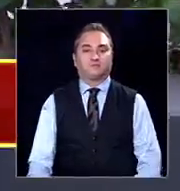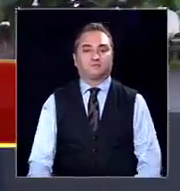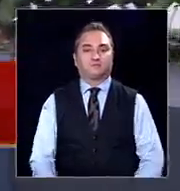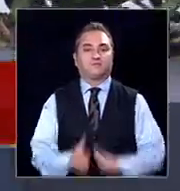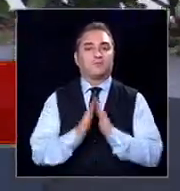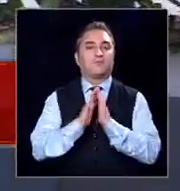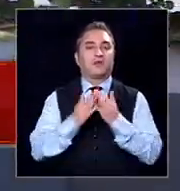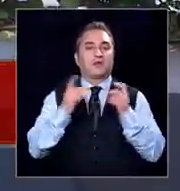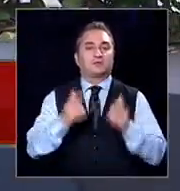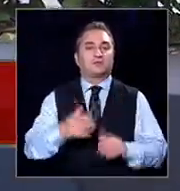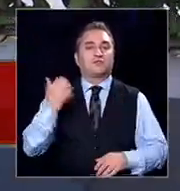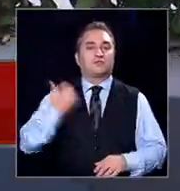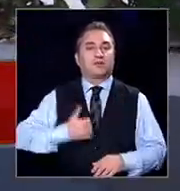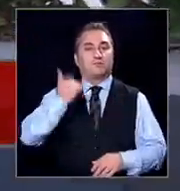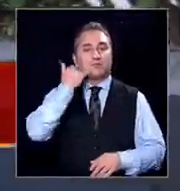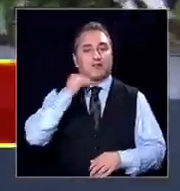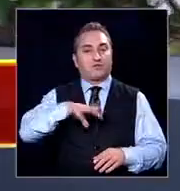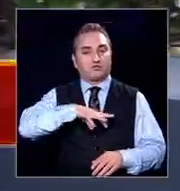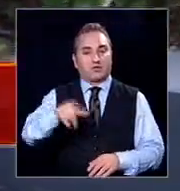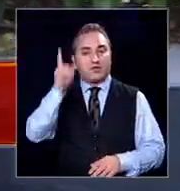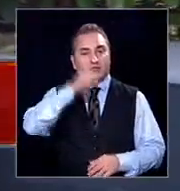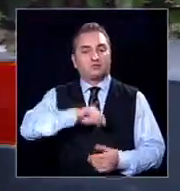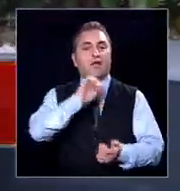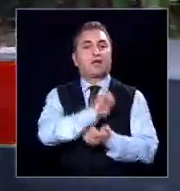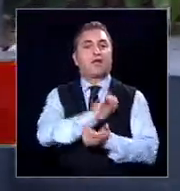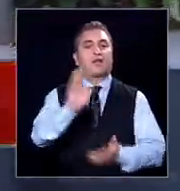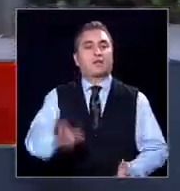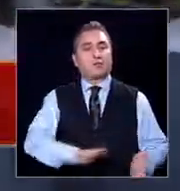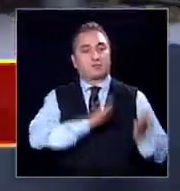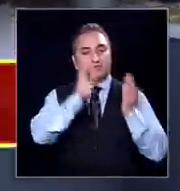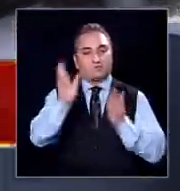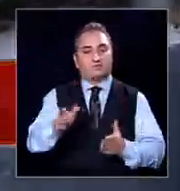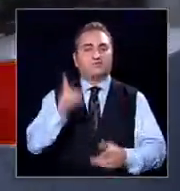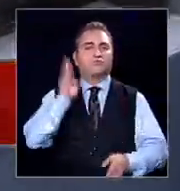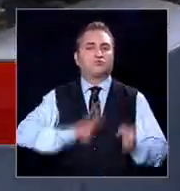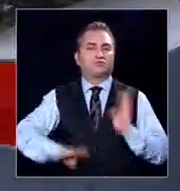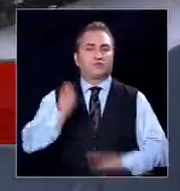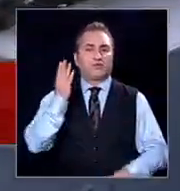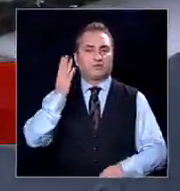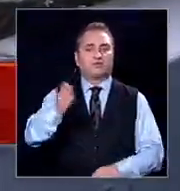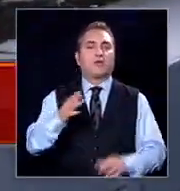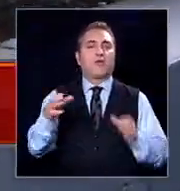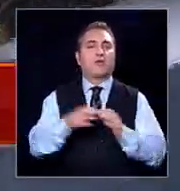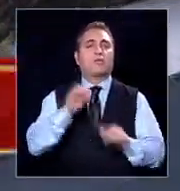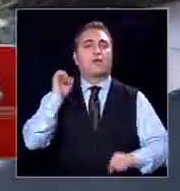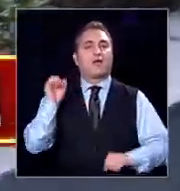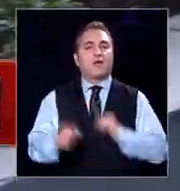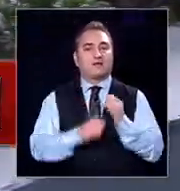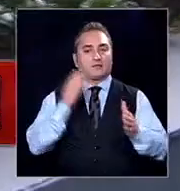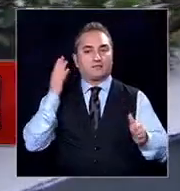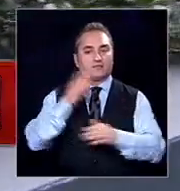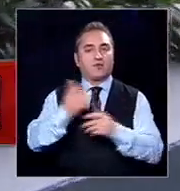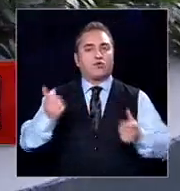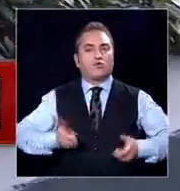Mersin'de cep telefonu çalındığı için karakolun yolunu tutan bir kadının şikayeti üzerine ekipler harekete geçti. Güvenlik